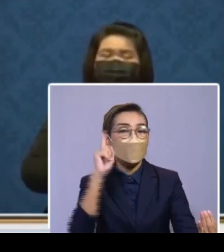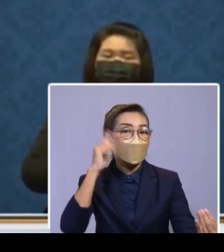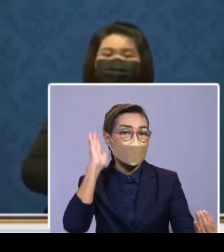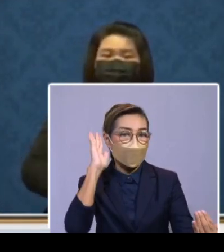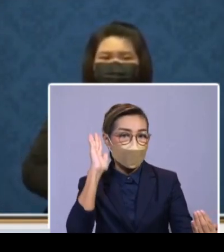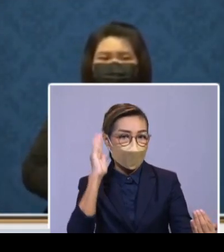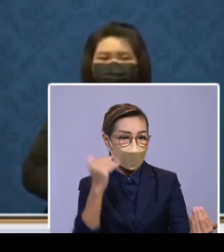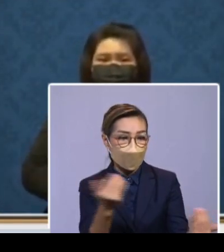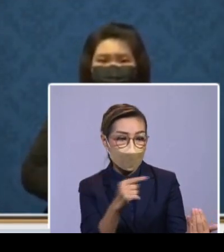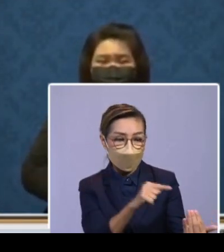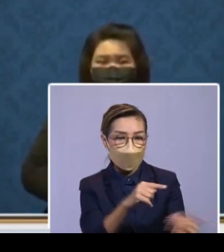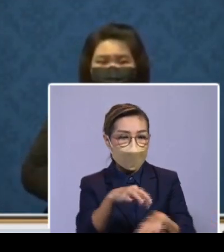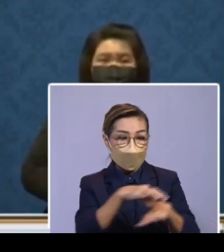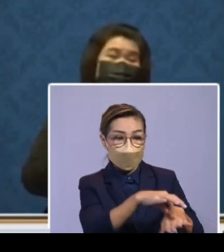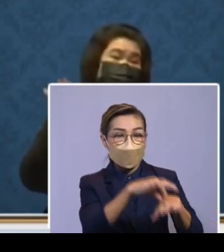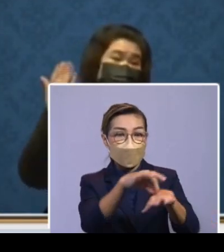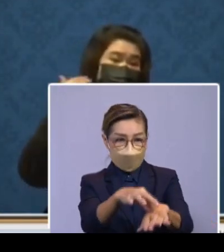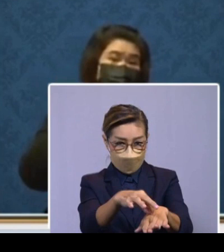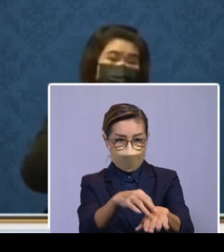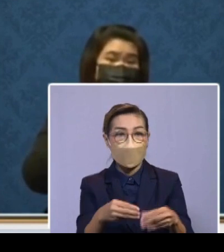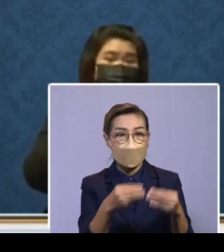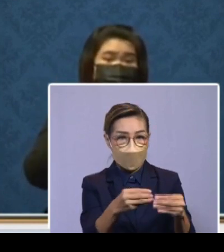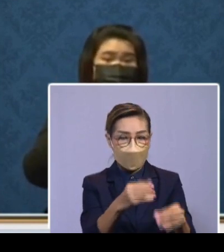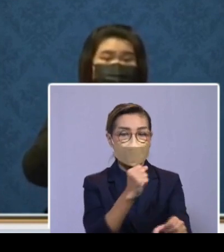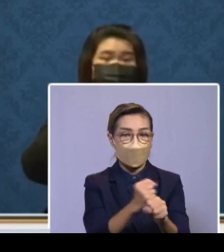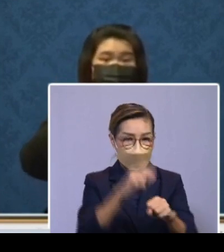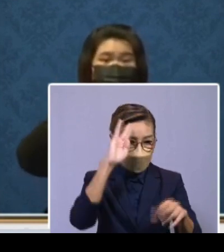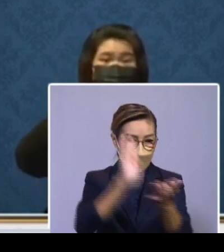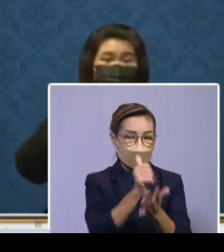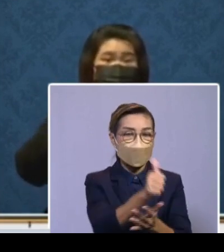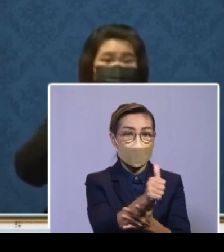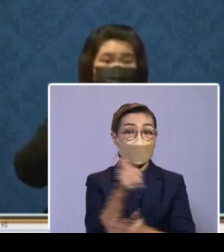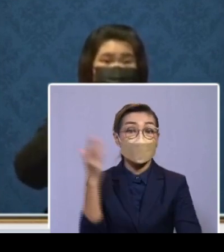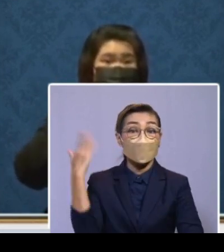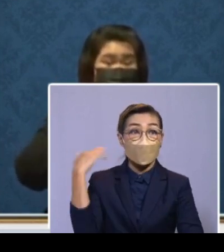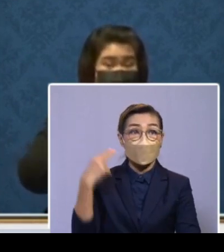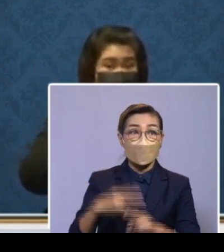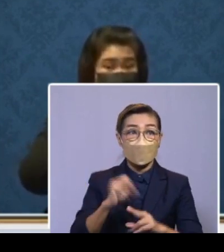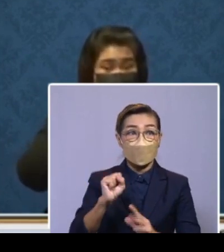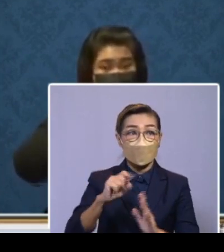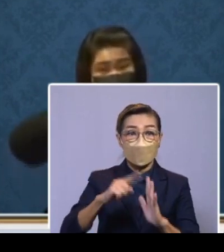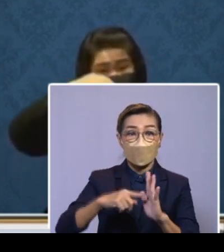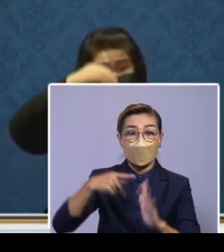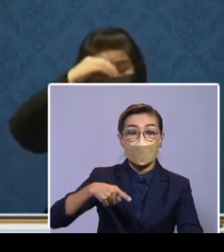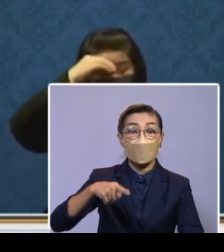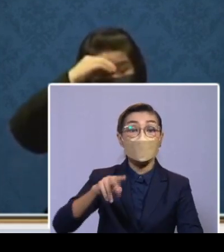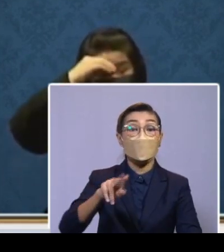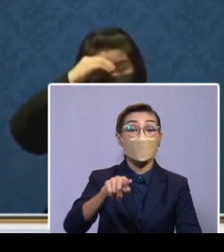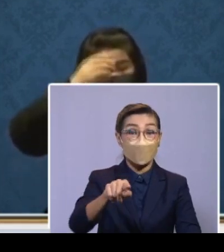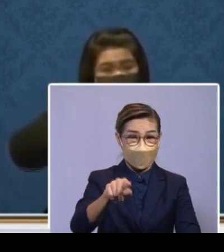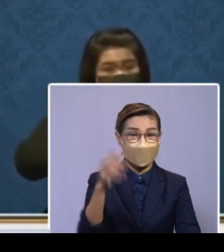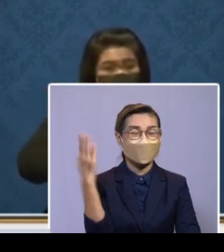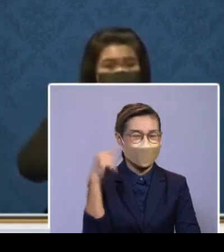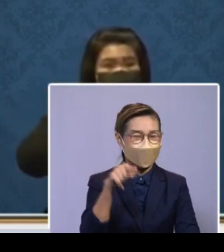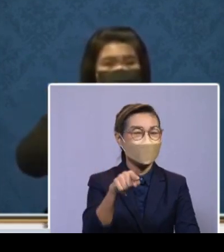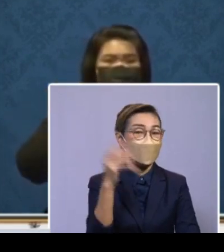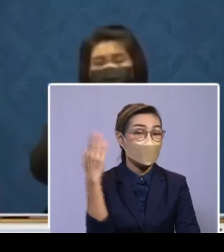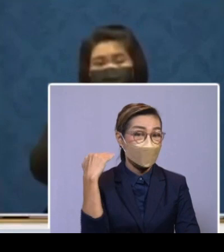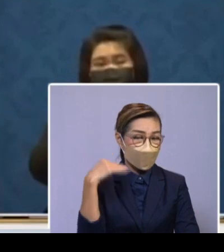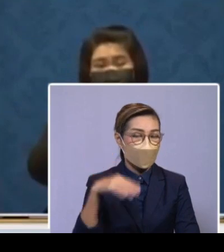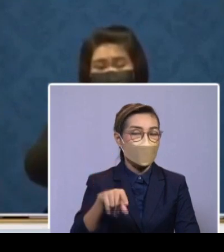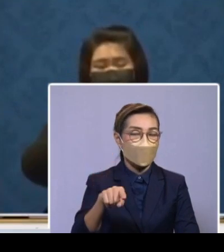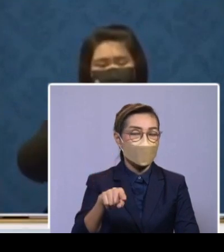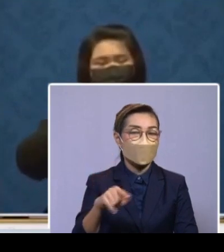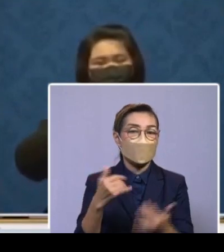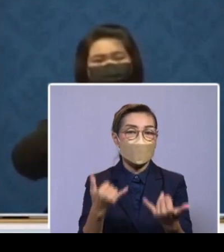แต่ก่อนชื่อสุพรตอนหลังท่านเรียนสูงขึ้นท่านก็เป็นด็อกเตอร์เสกสกลผ